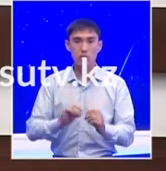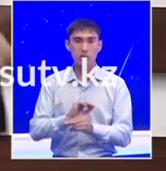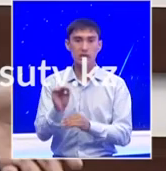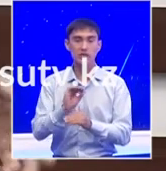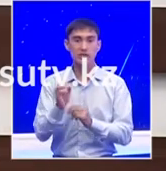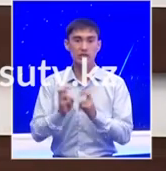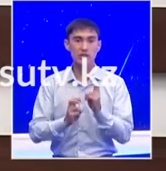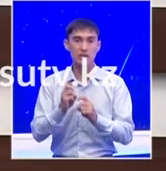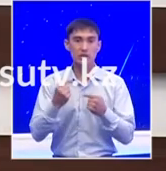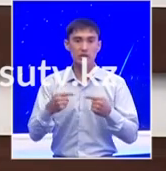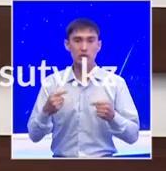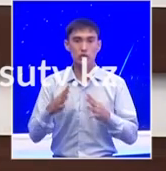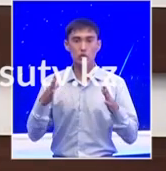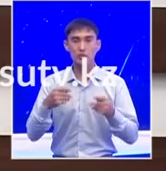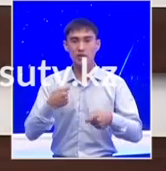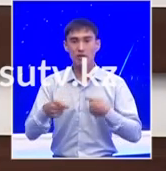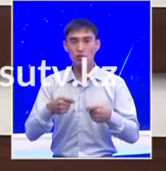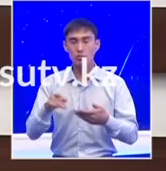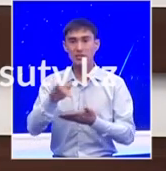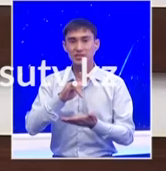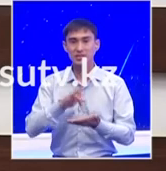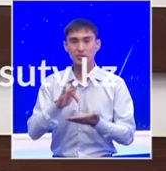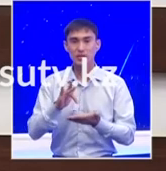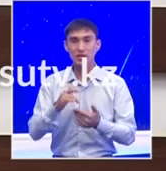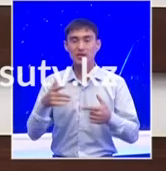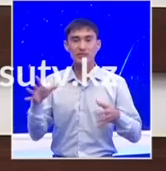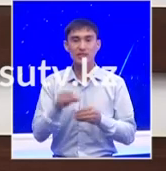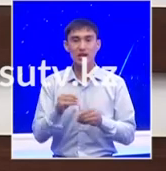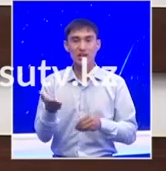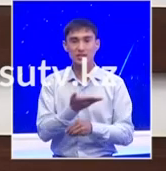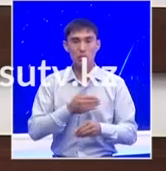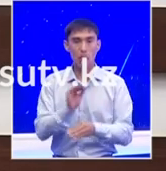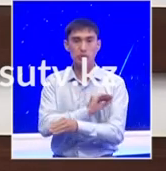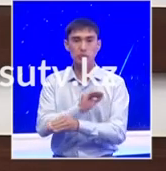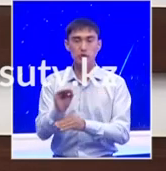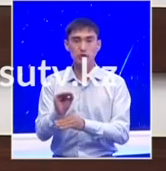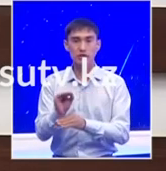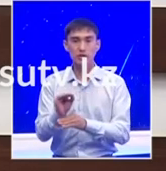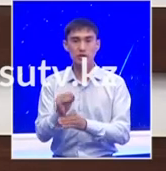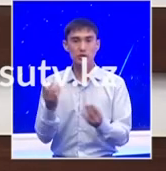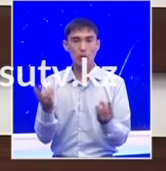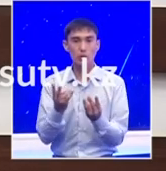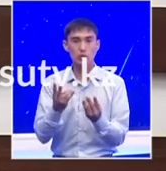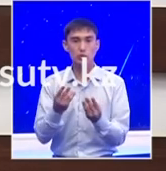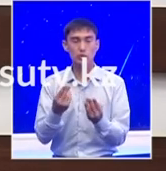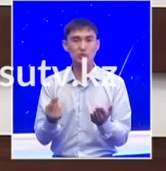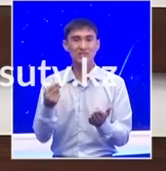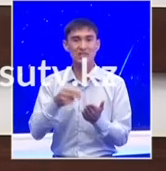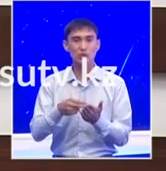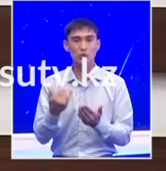крупными этими торговыми центрами, и все они нам обеспечивают ту необходимую цену